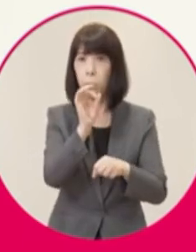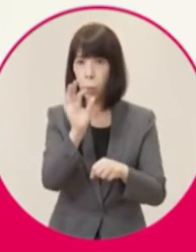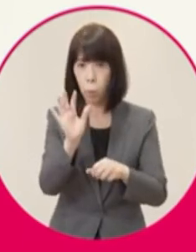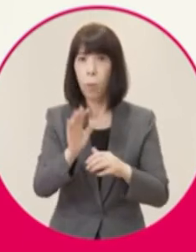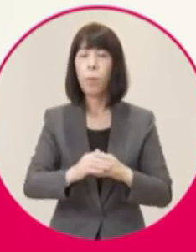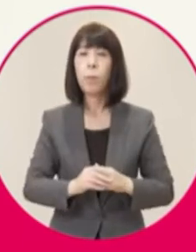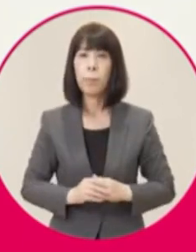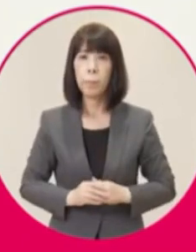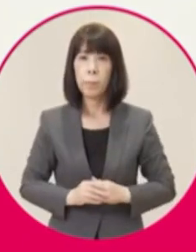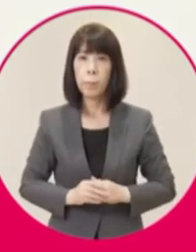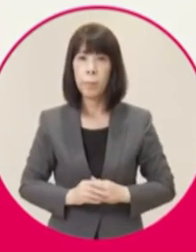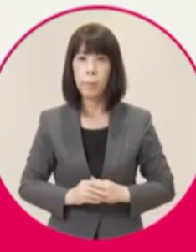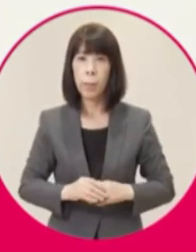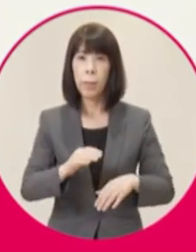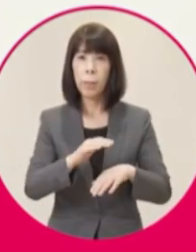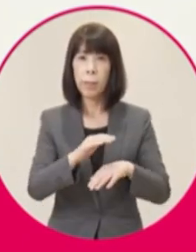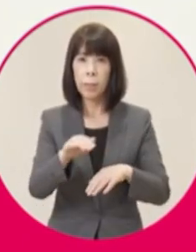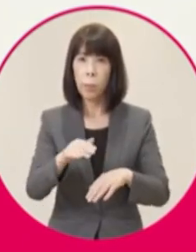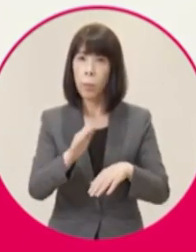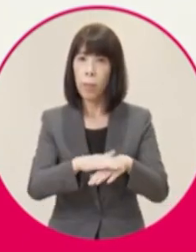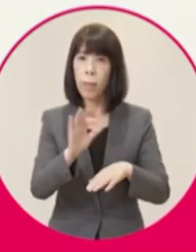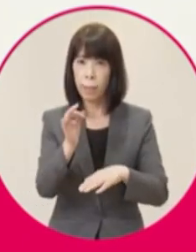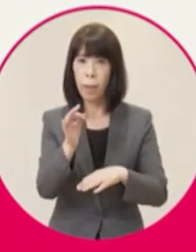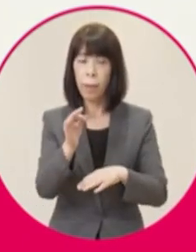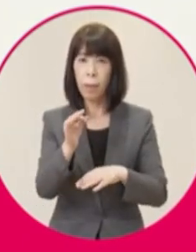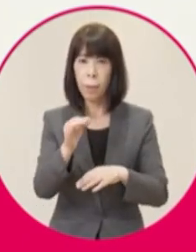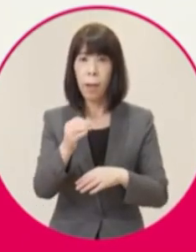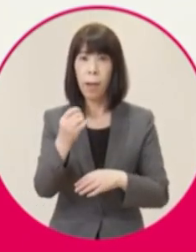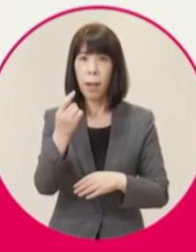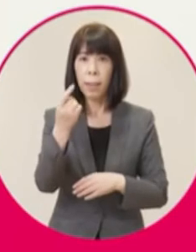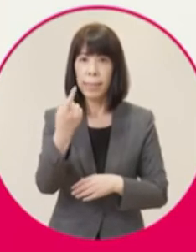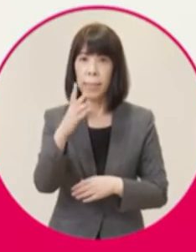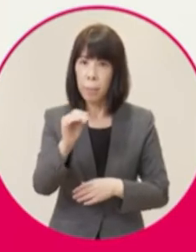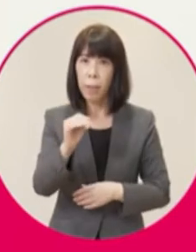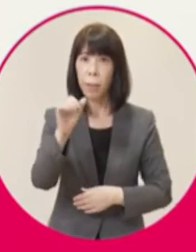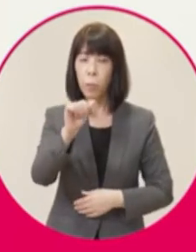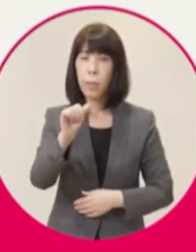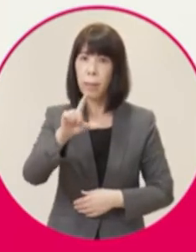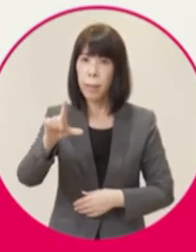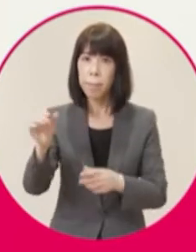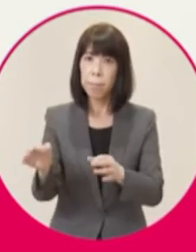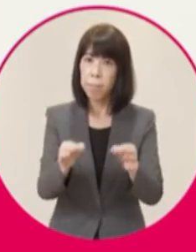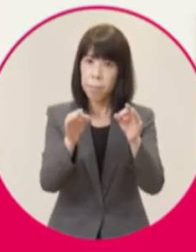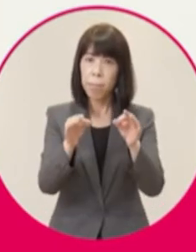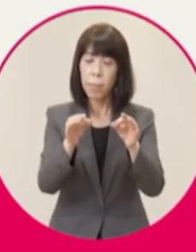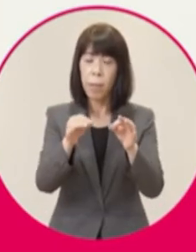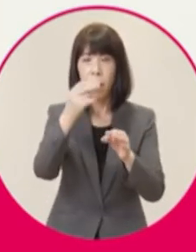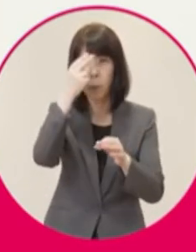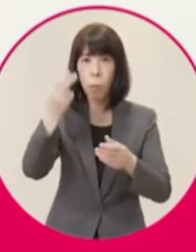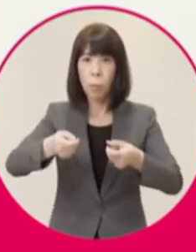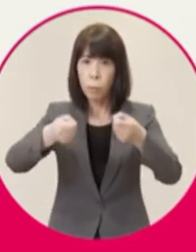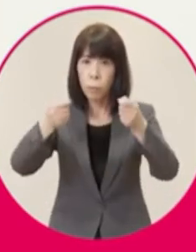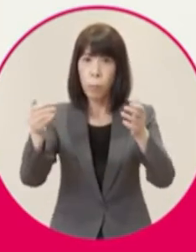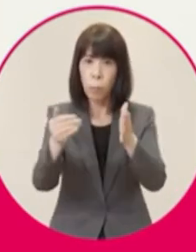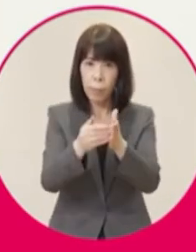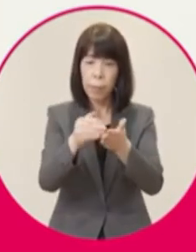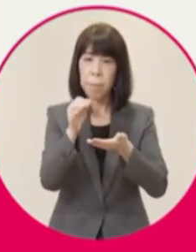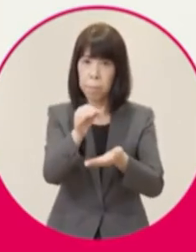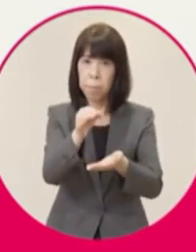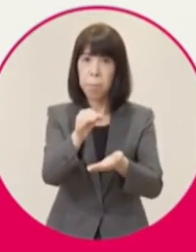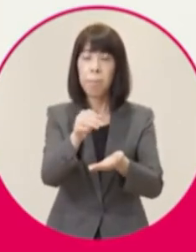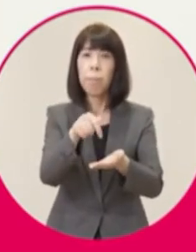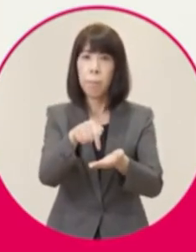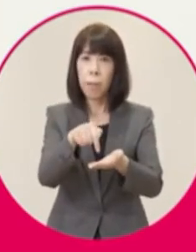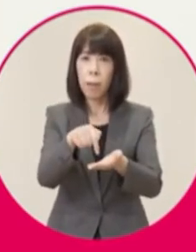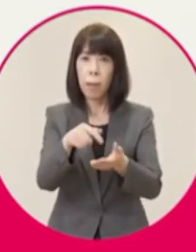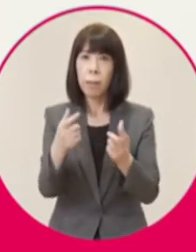料にします。児童手当も1人一律月1万5000円に引き上げ、高校卒業まで延長します。徹